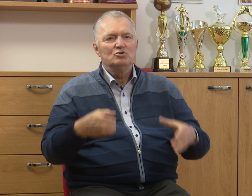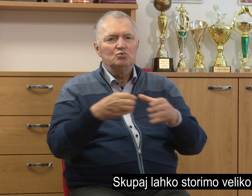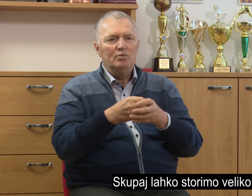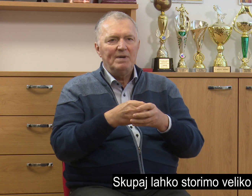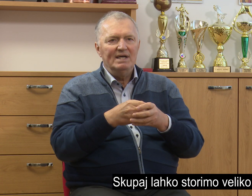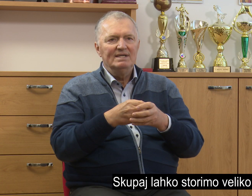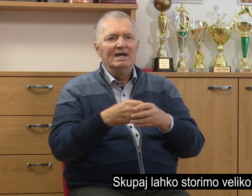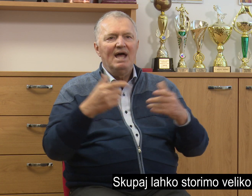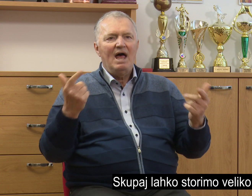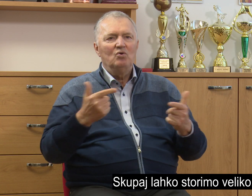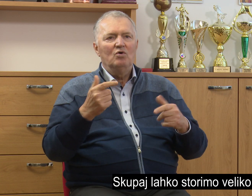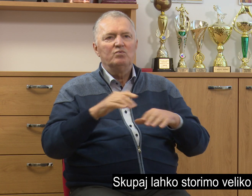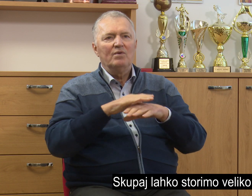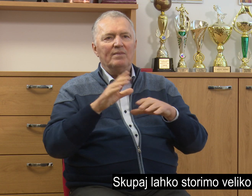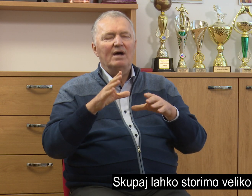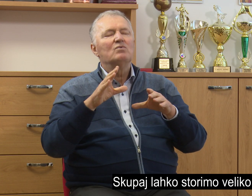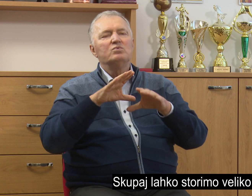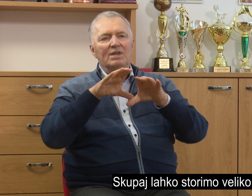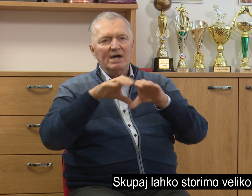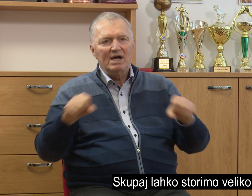Skupaj lahko storimo veliko.